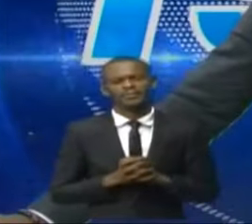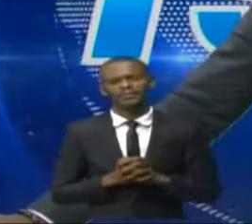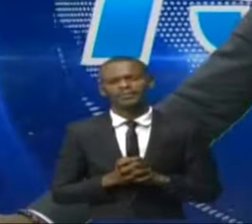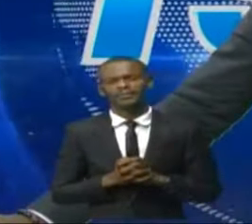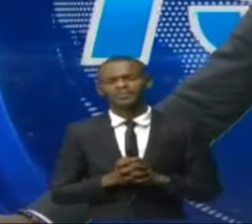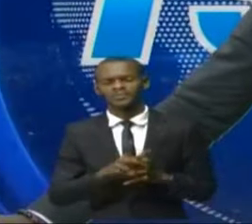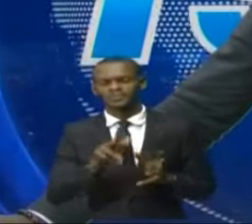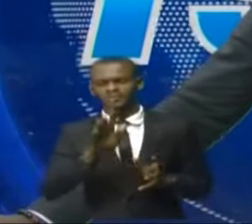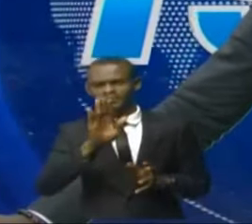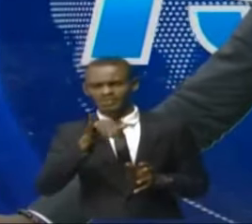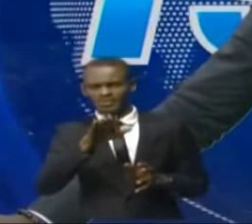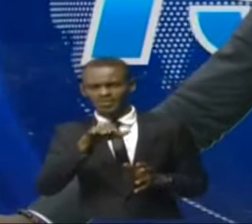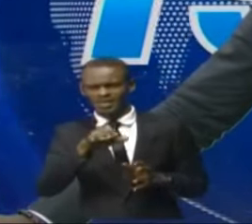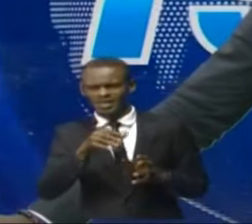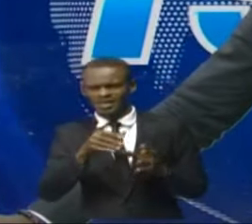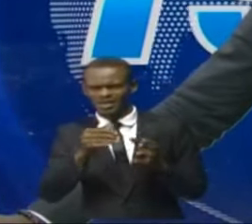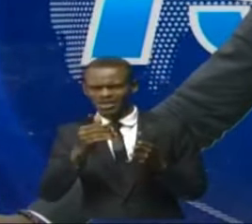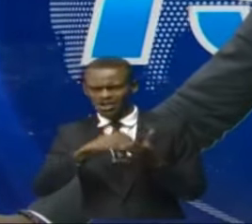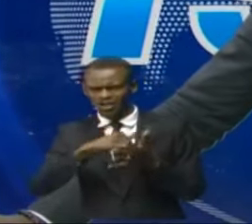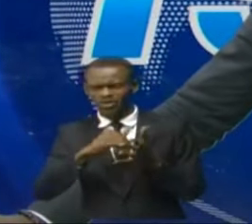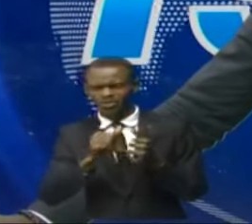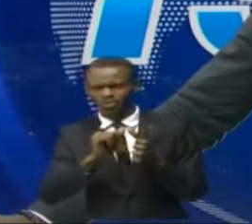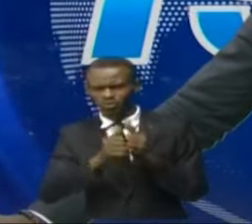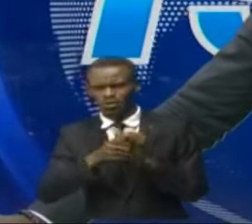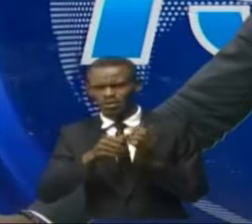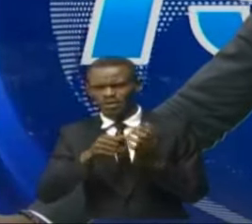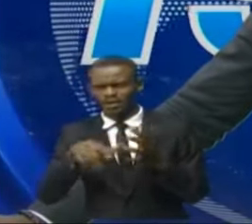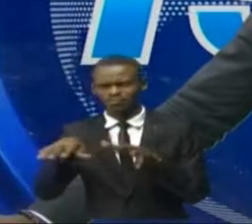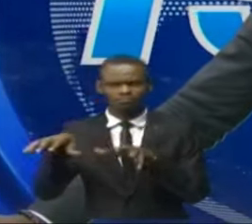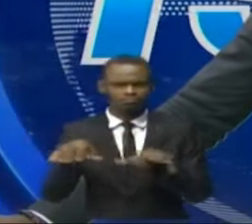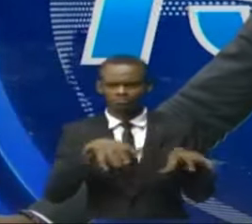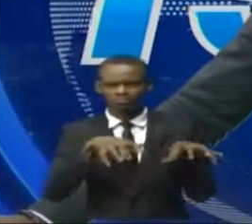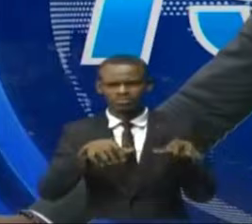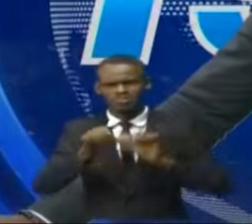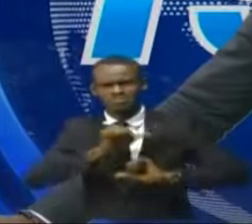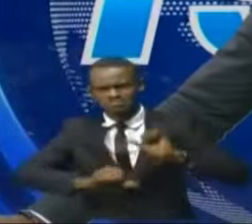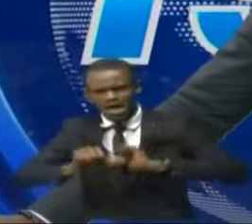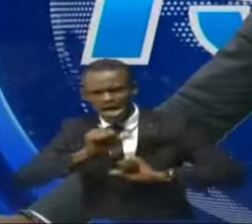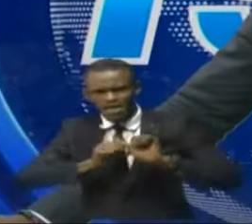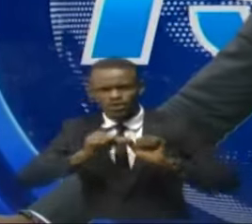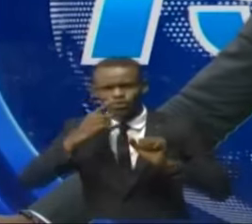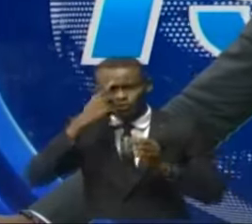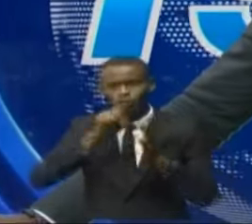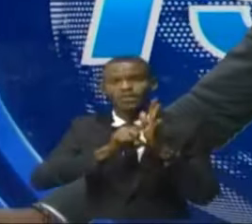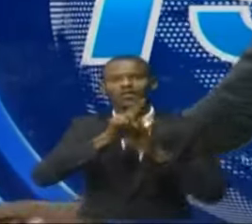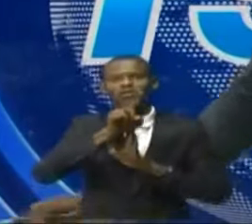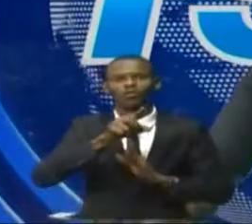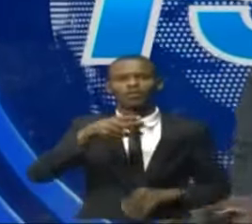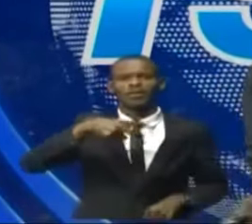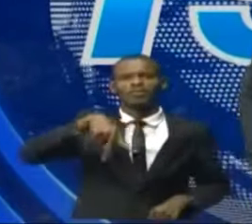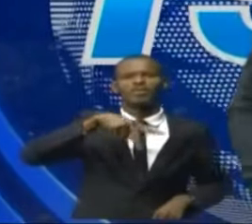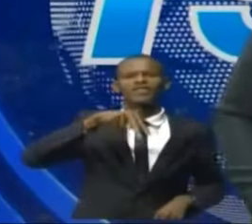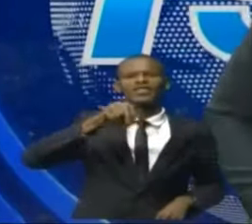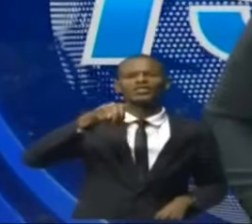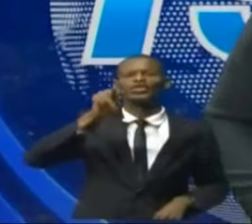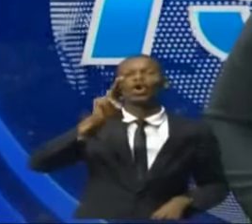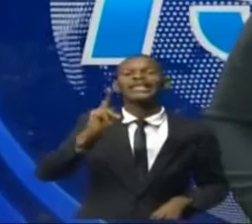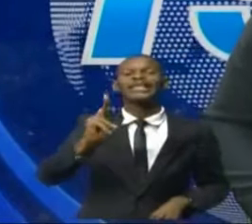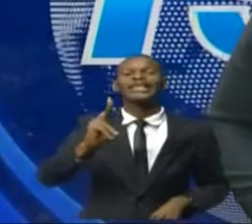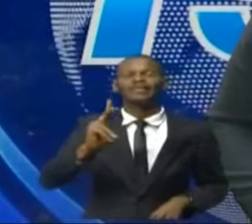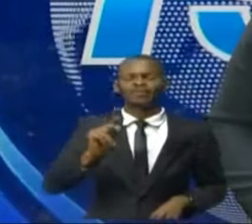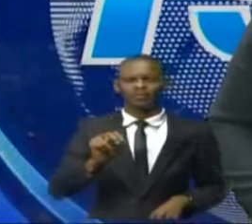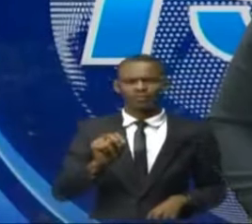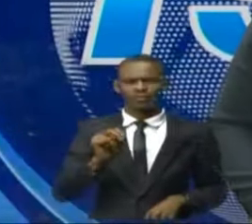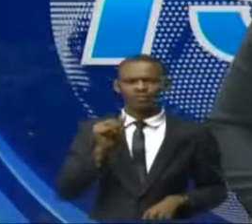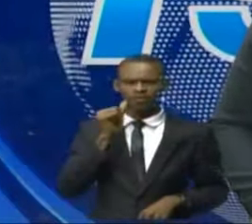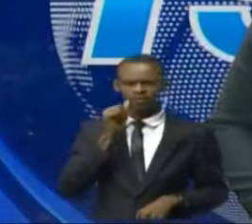Et pour leurs actions en faveur du développement de la province du Nord Kivu, les activistes féminins ont été récompensés de par leurs actions menées